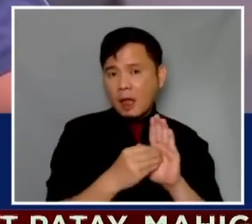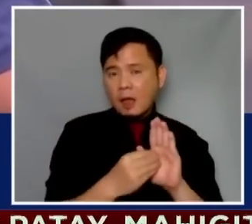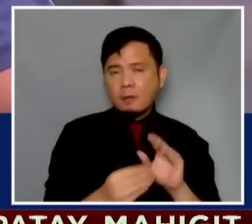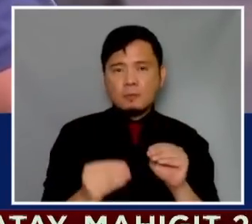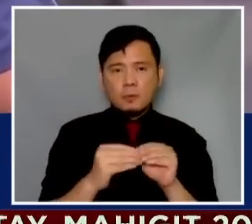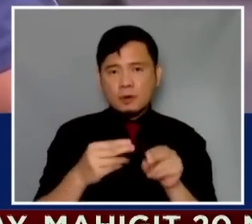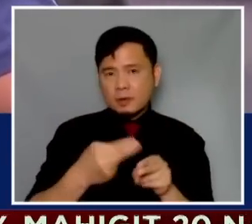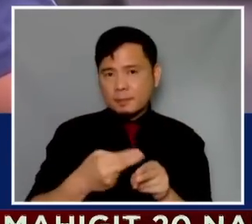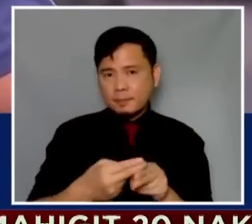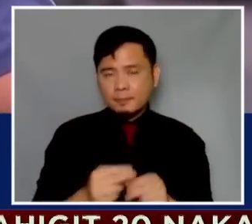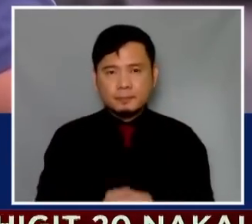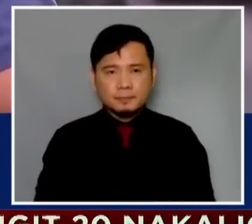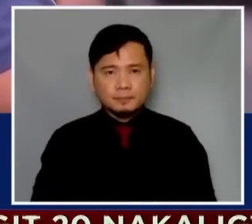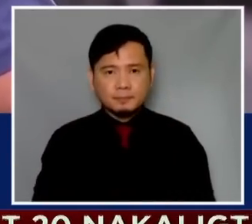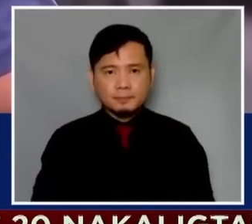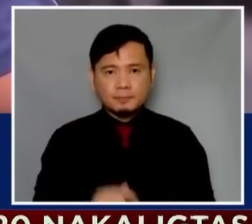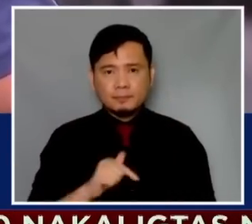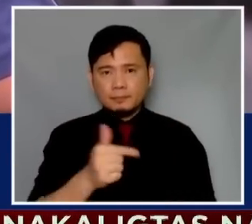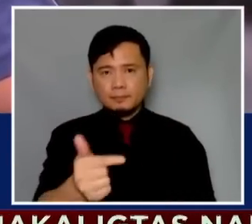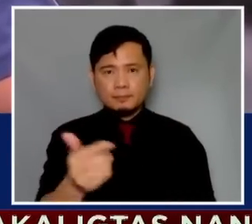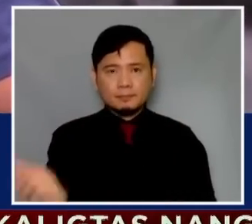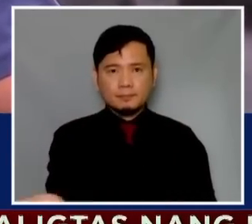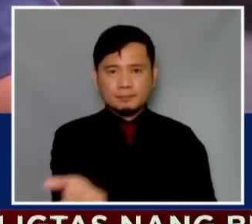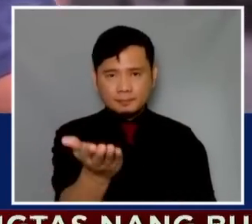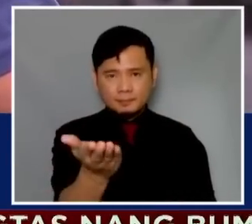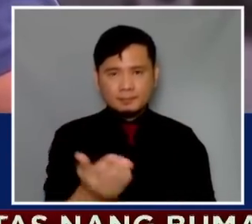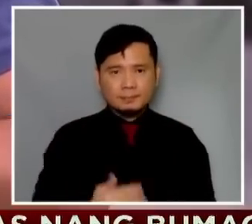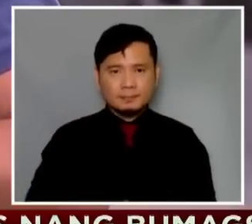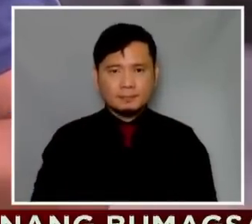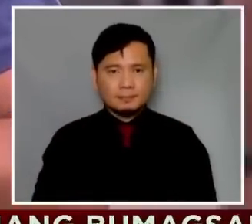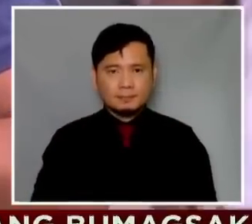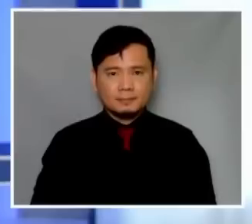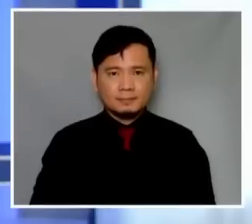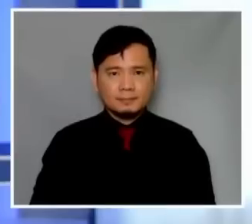senatorial ticket. Adrian Ayalin, ABS-CBN News.